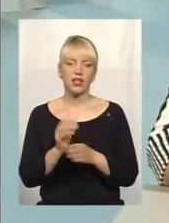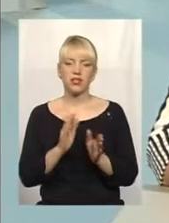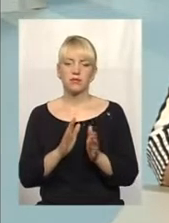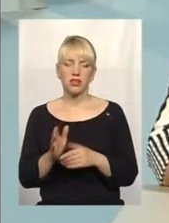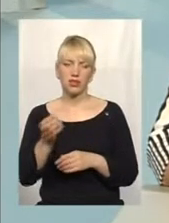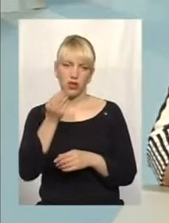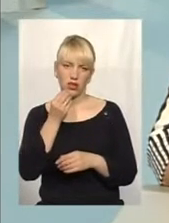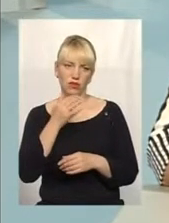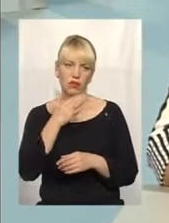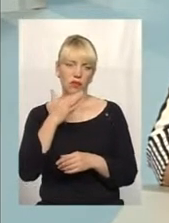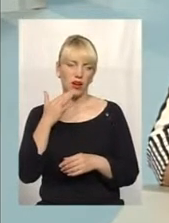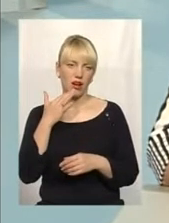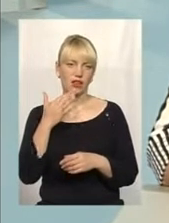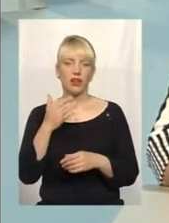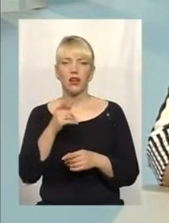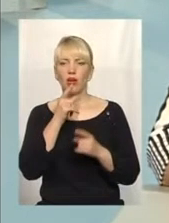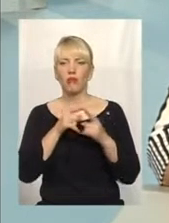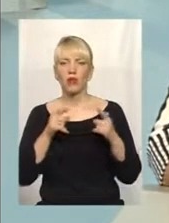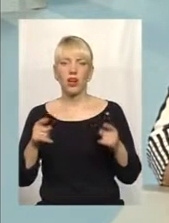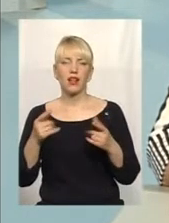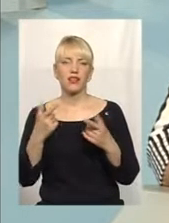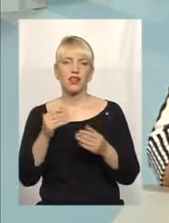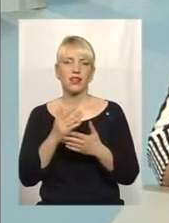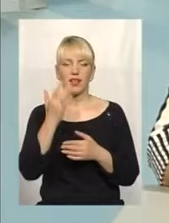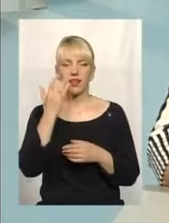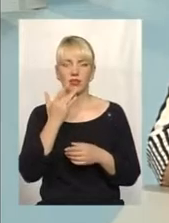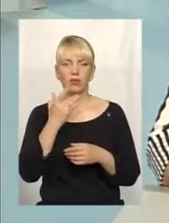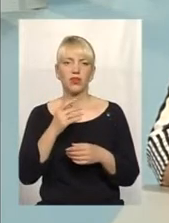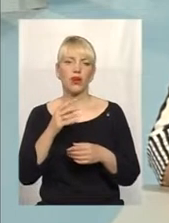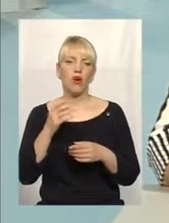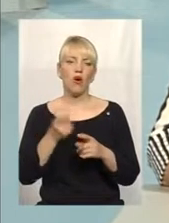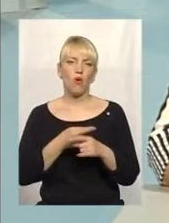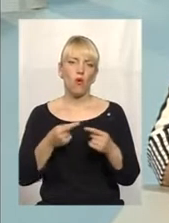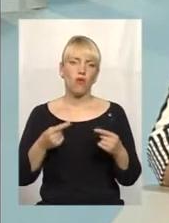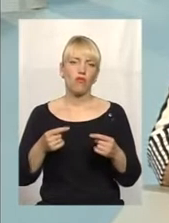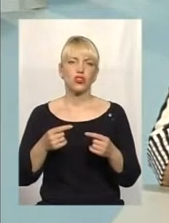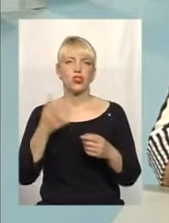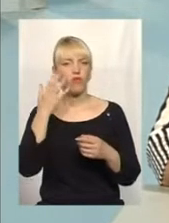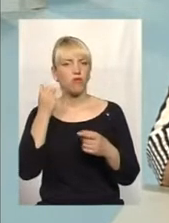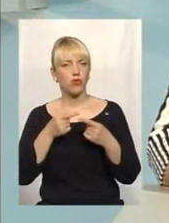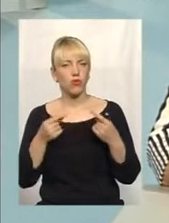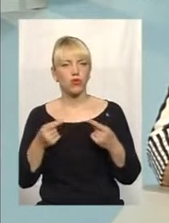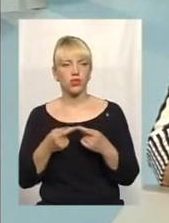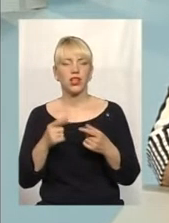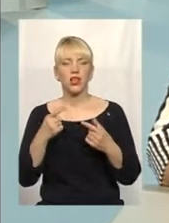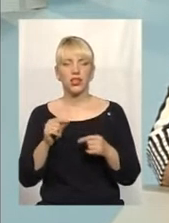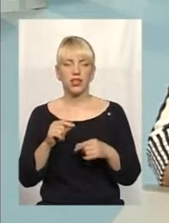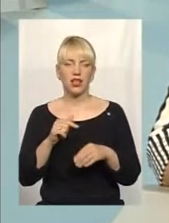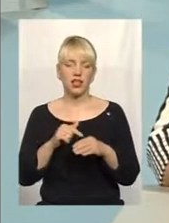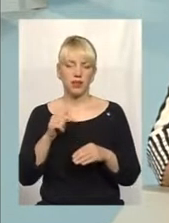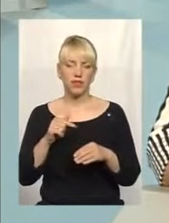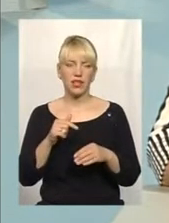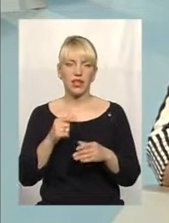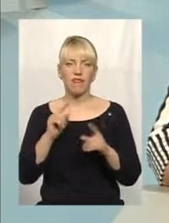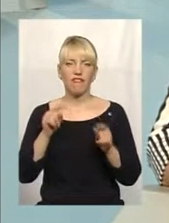Багата літня пора, дає багато овочів, фруктів, дає бабуся, яка емоційно заспокоює дитину, яка буде менші вимоги виставляє до дитини,